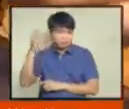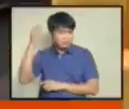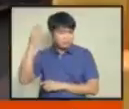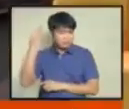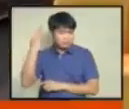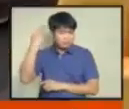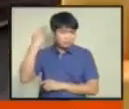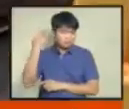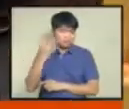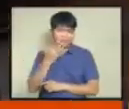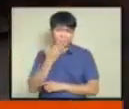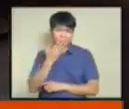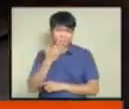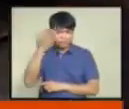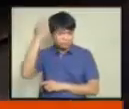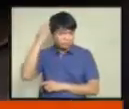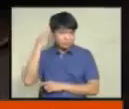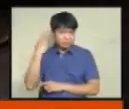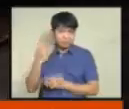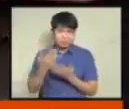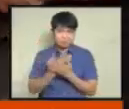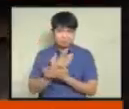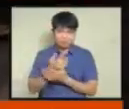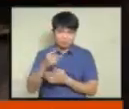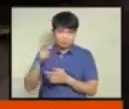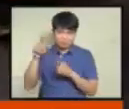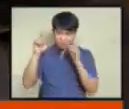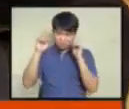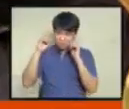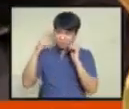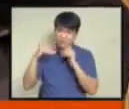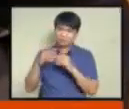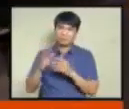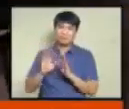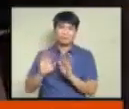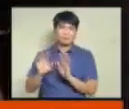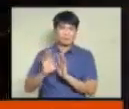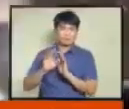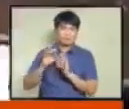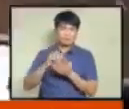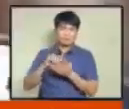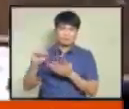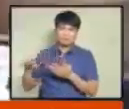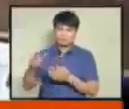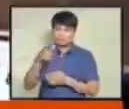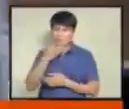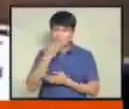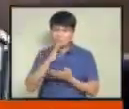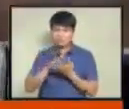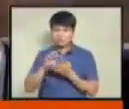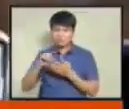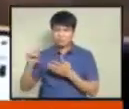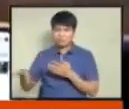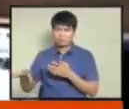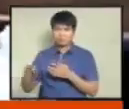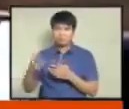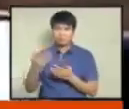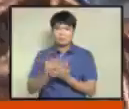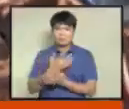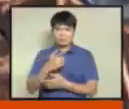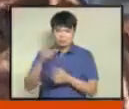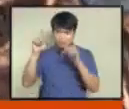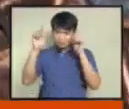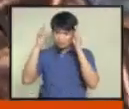buhok. Para sa kanya, new look na, goodbye, malas pa. Kasi mag-new year na eh, para new look. Kasi